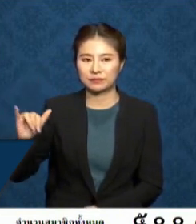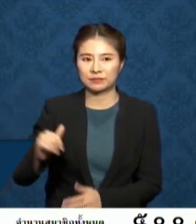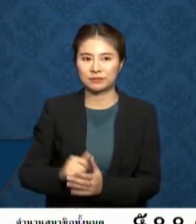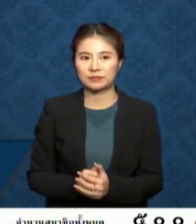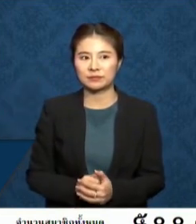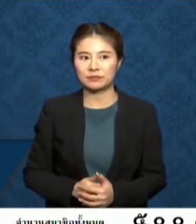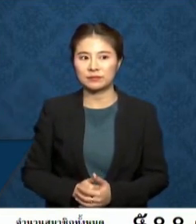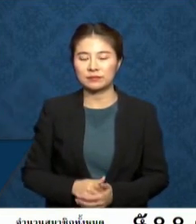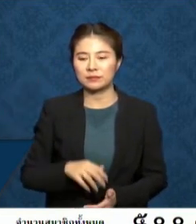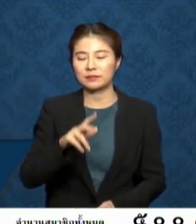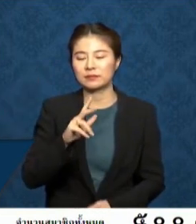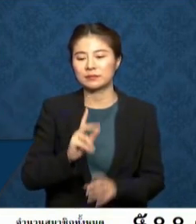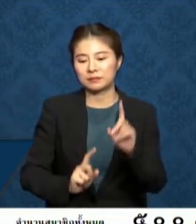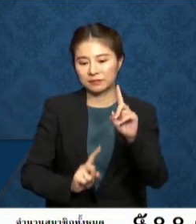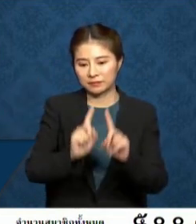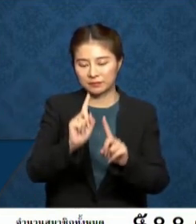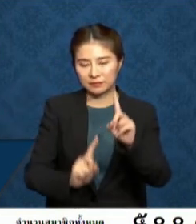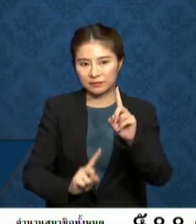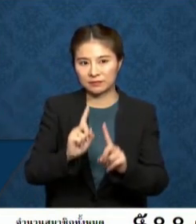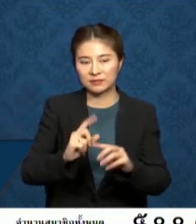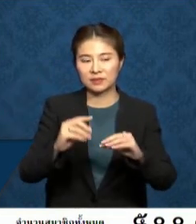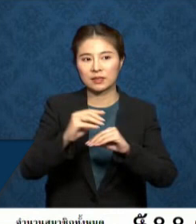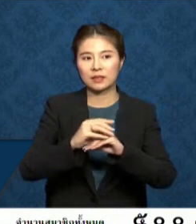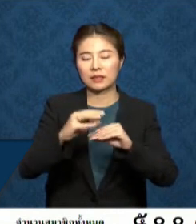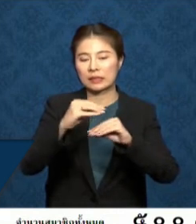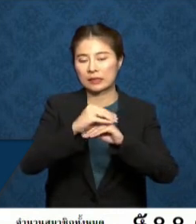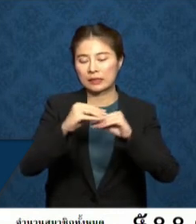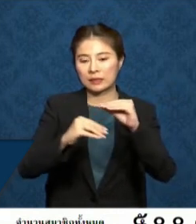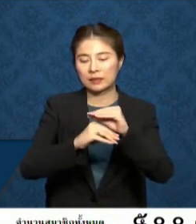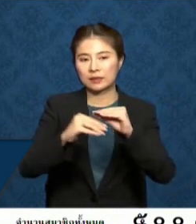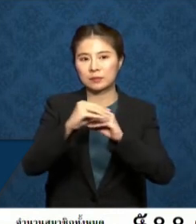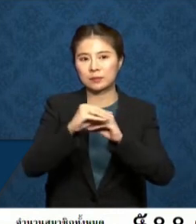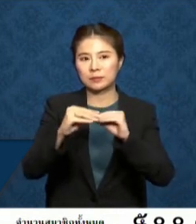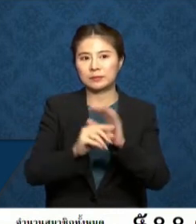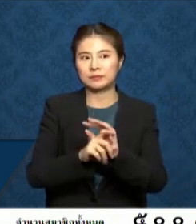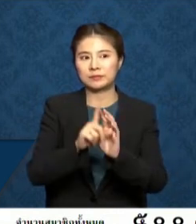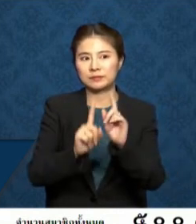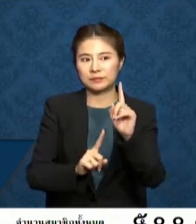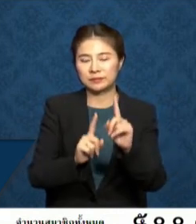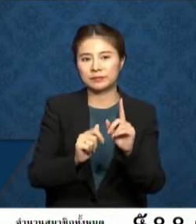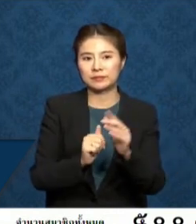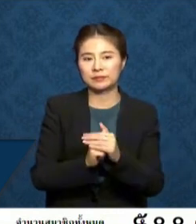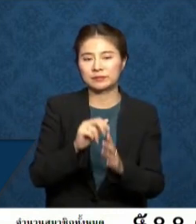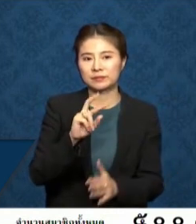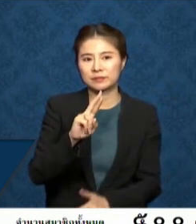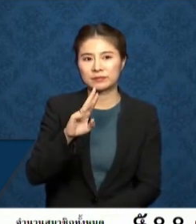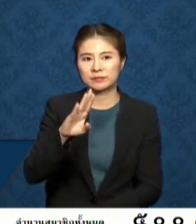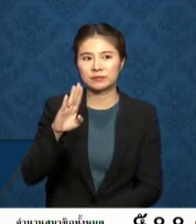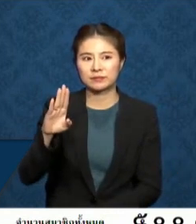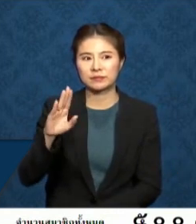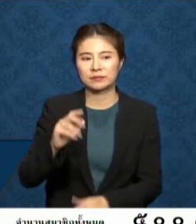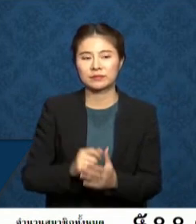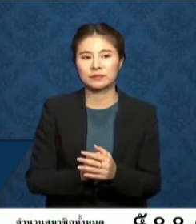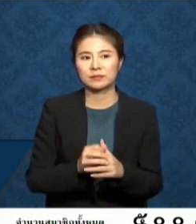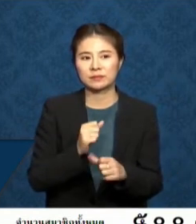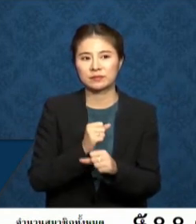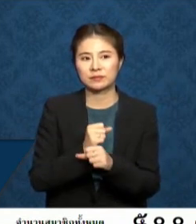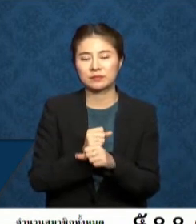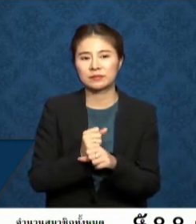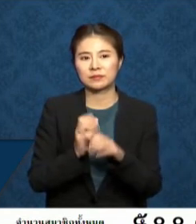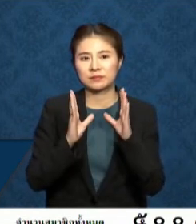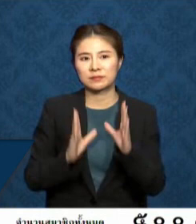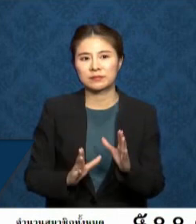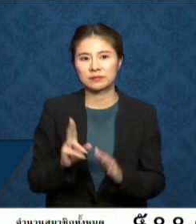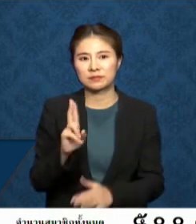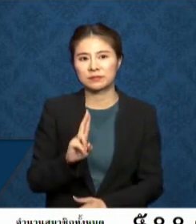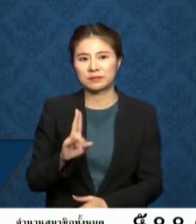ทั้ง2โครงการนะครับโครงการ Tourism Wallet KPI คือมี1ระบบและมีความพึงพอใจของผู้ใช้ม